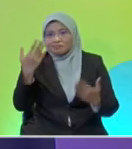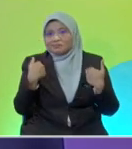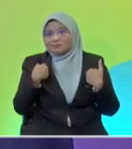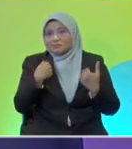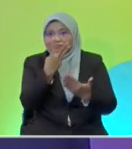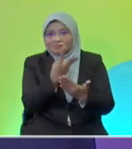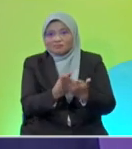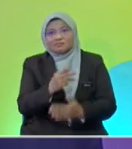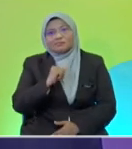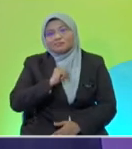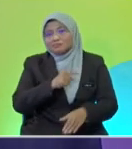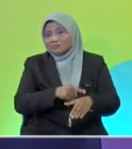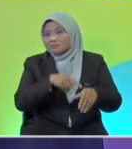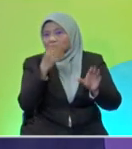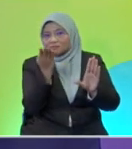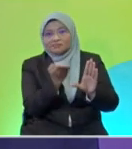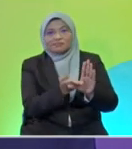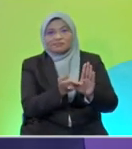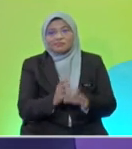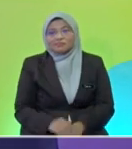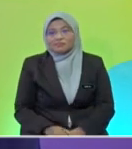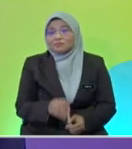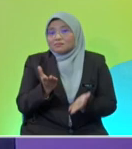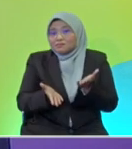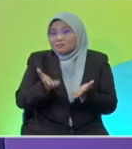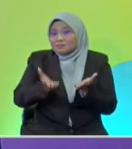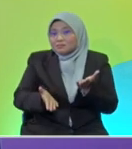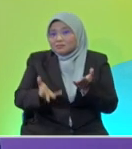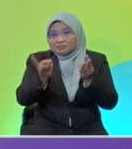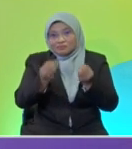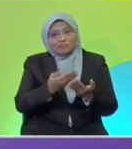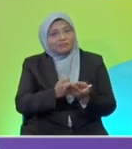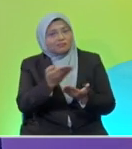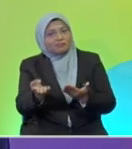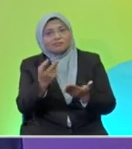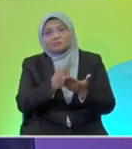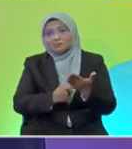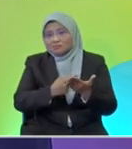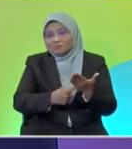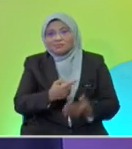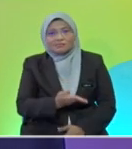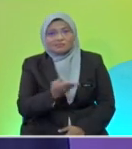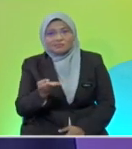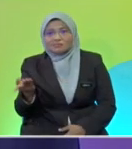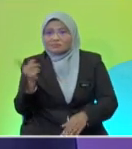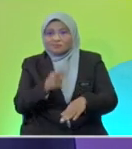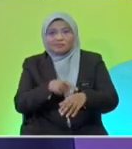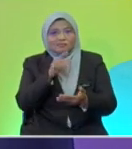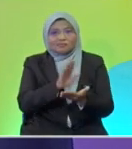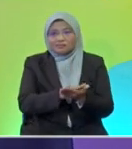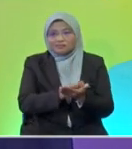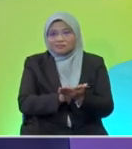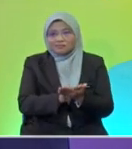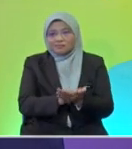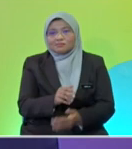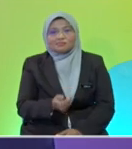mereka tidak membeli sesuatu untuk kegunaan belajar di sekolah misalnya peralatan-peralatan suka misalnya